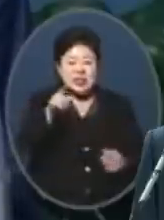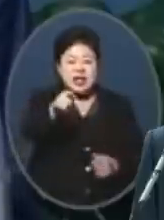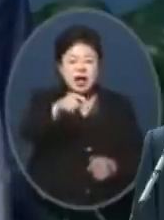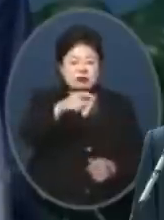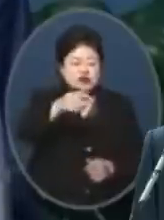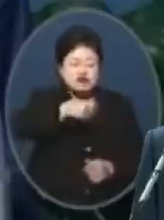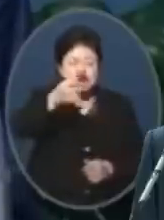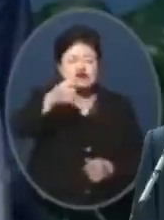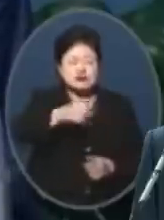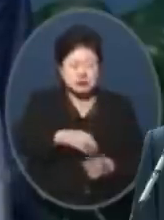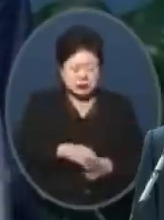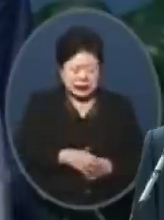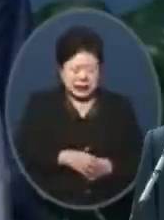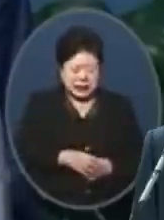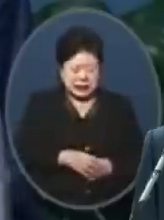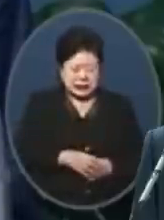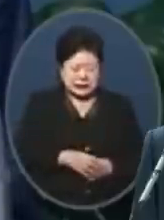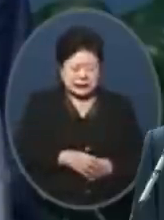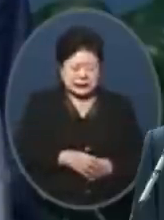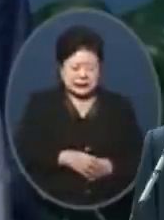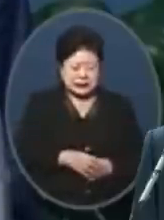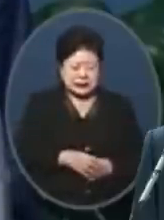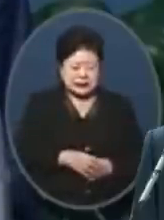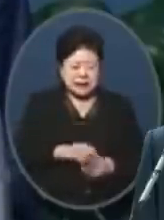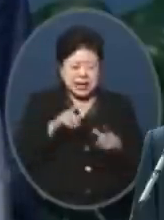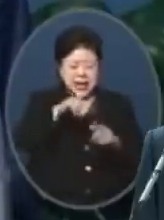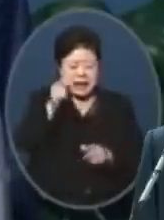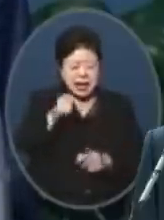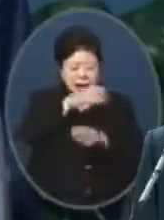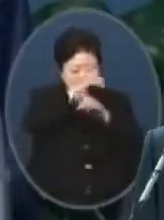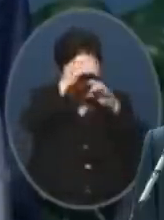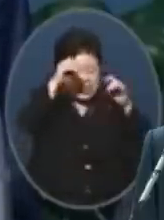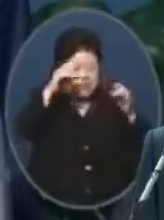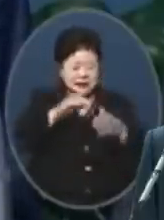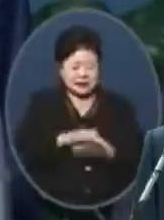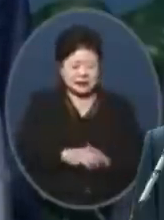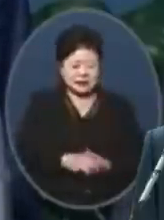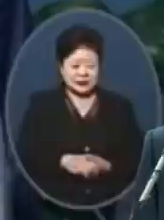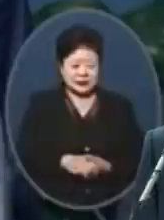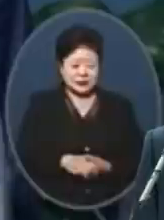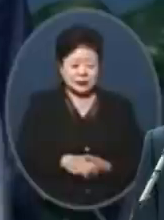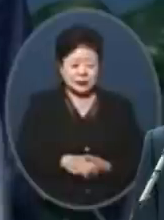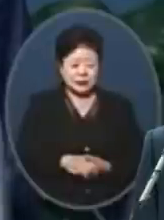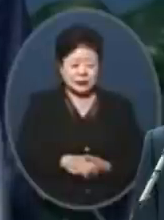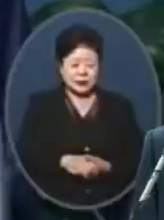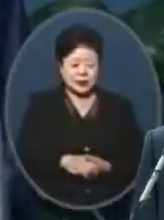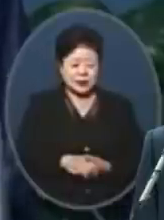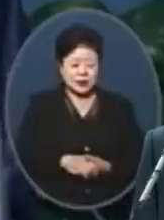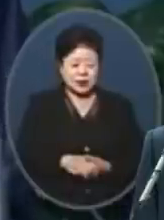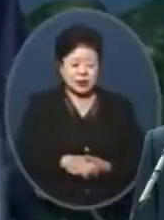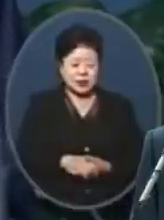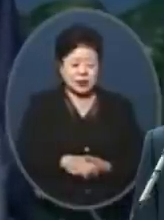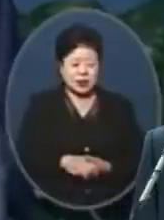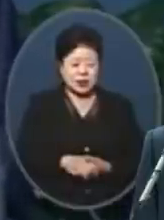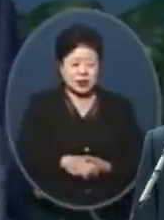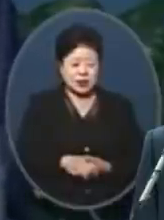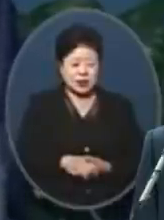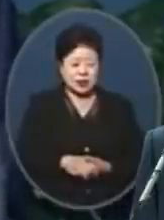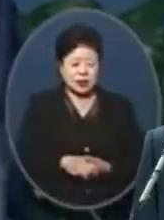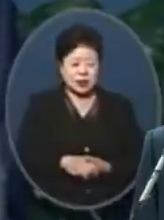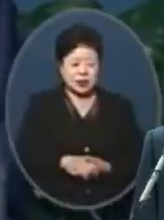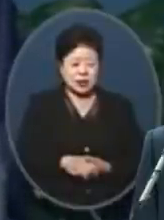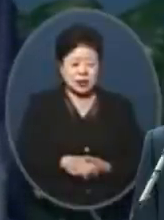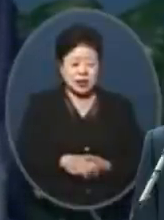무슨 꿈을 그런 꿈을 꾸느냐? 해와 달과 열한 별이라면 해마다는